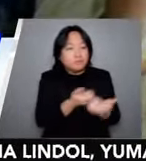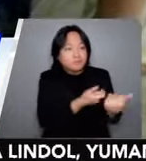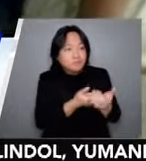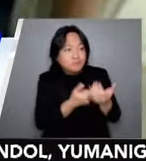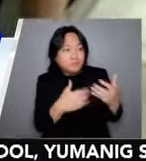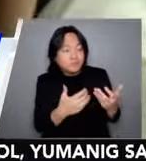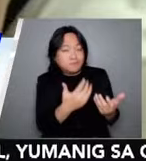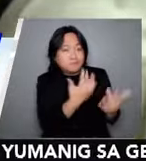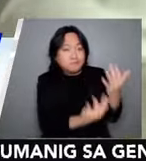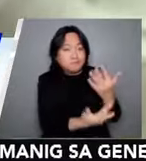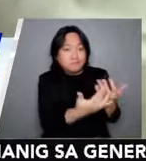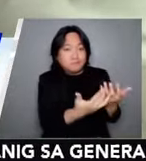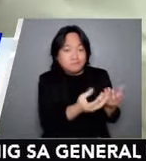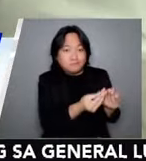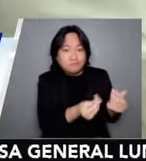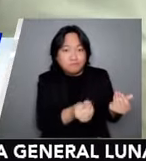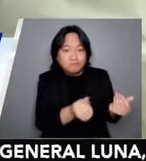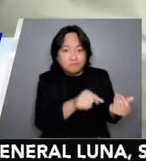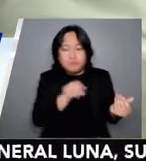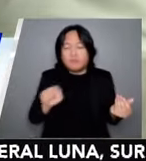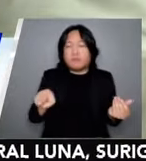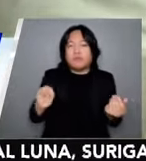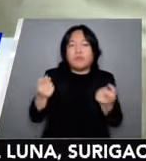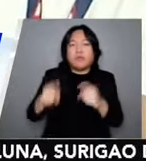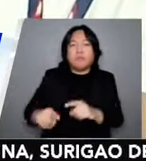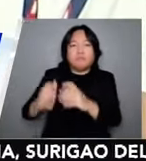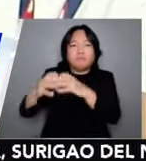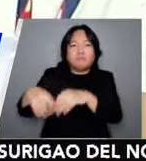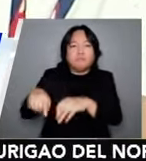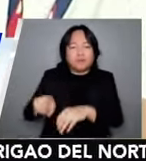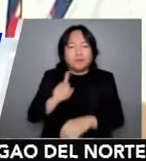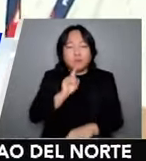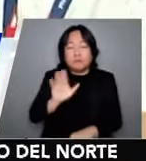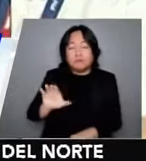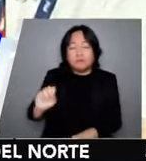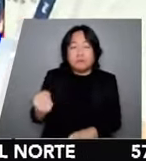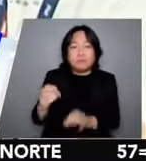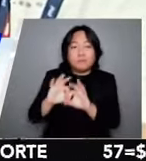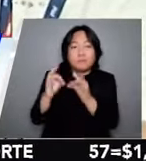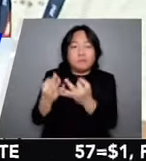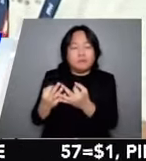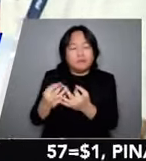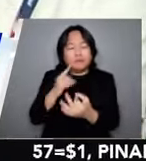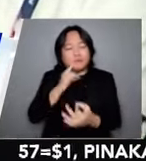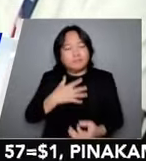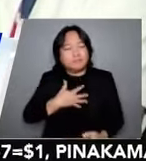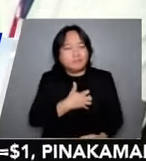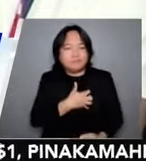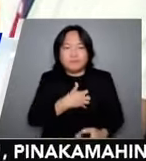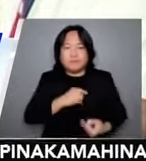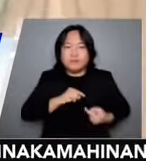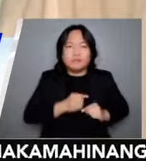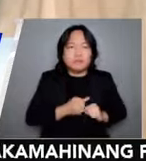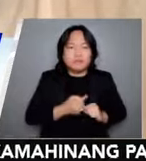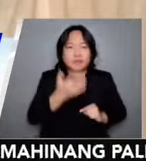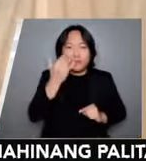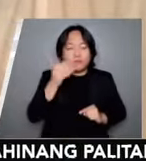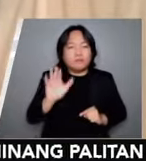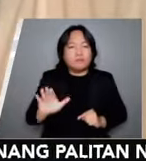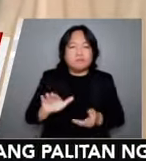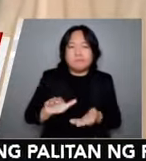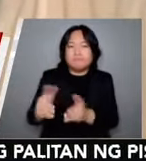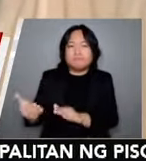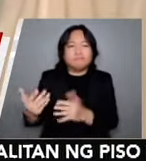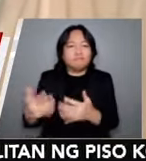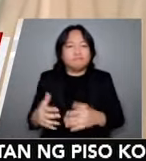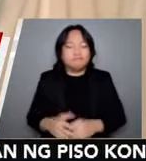Nagluluksa naman ang mga kaanak ni CK dahil hindi na muli nila makakasama pa ang mahal sa buhay. kapalit ng kanyang kabayanihan. Masakit talaga